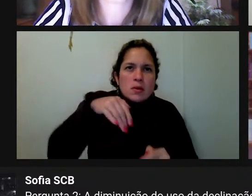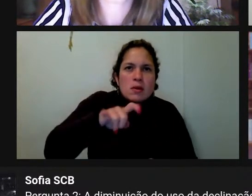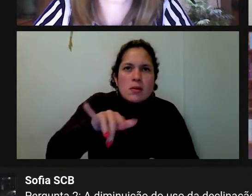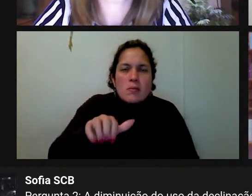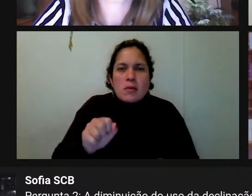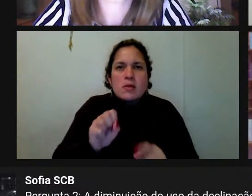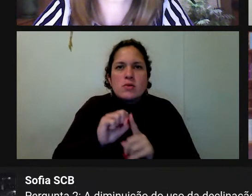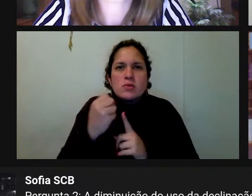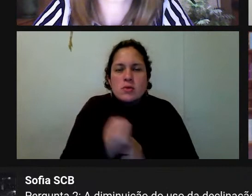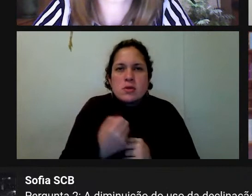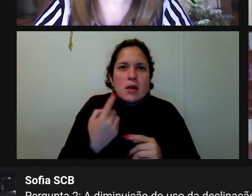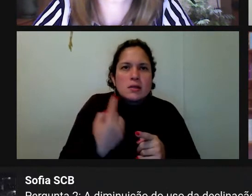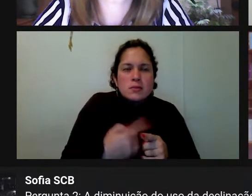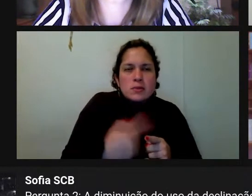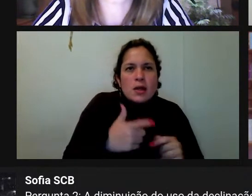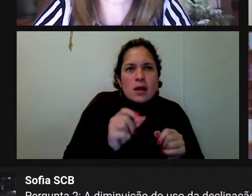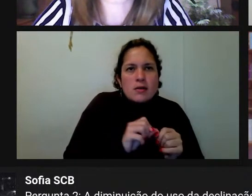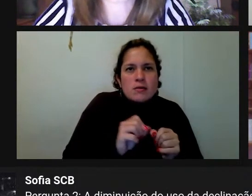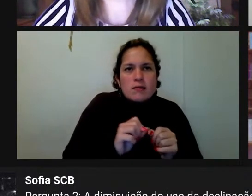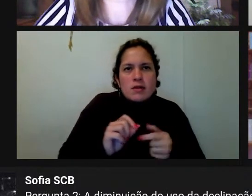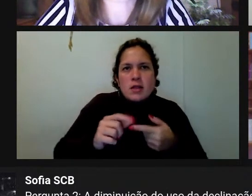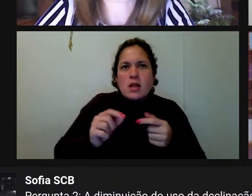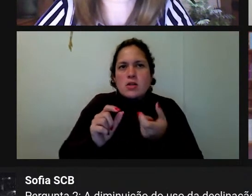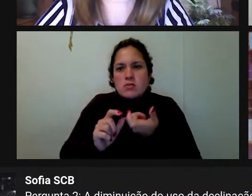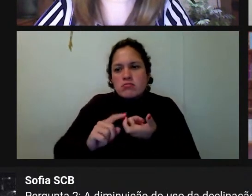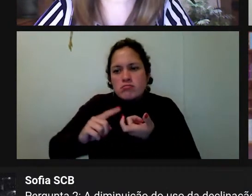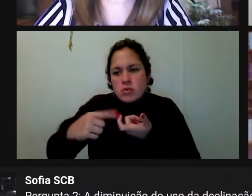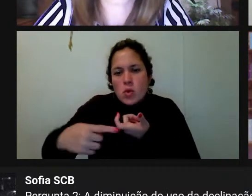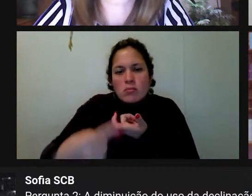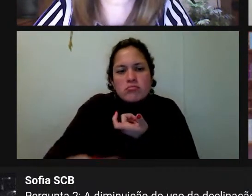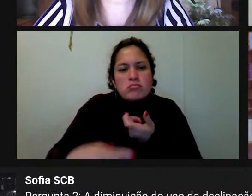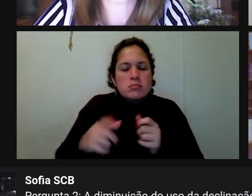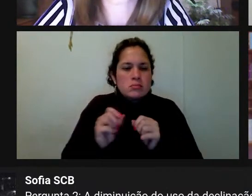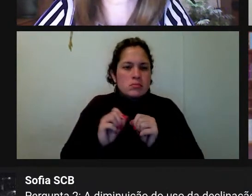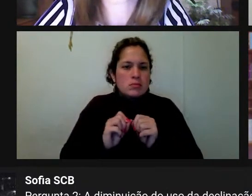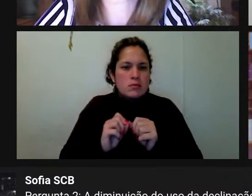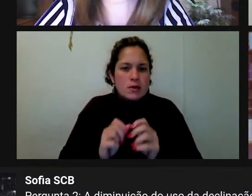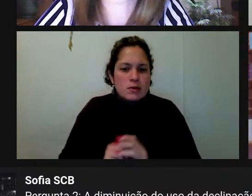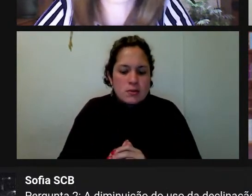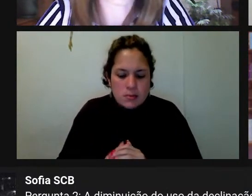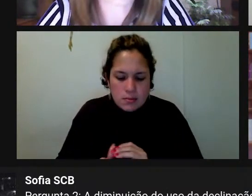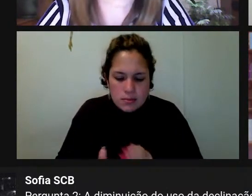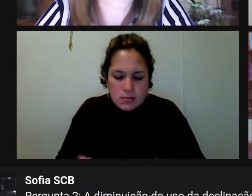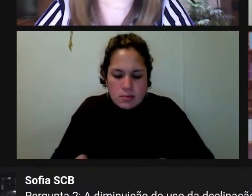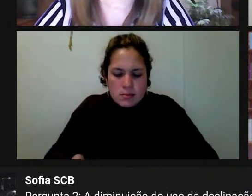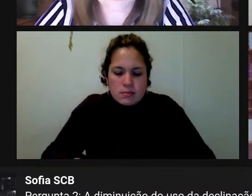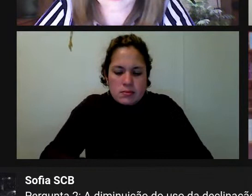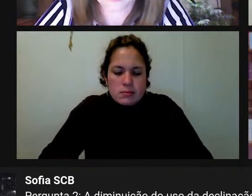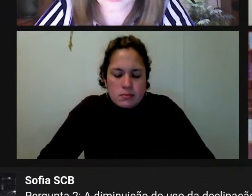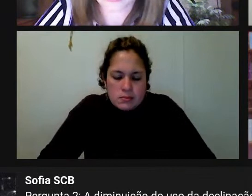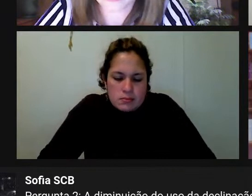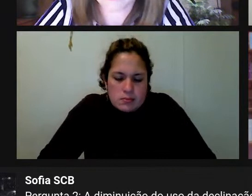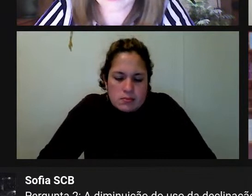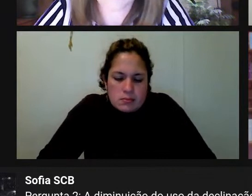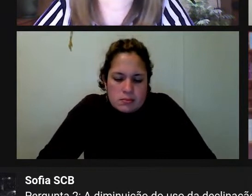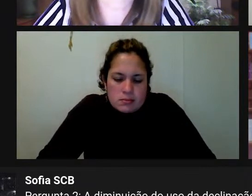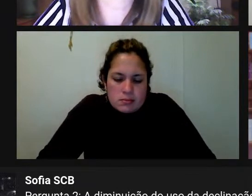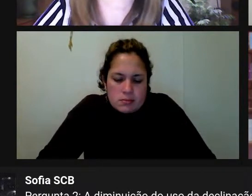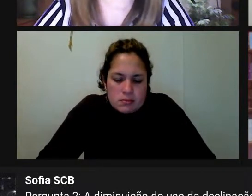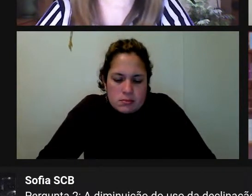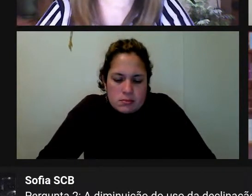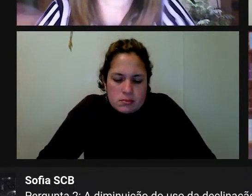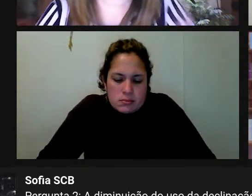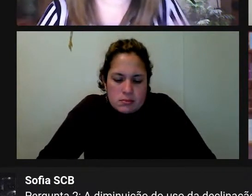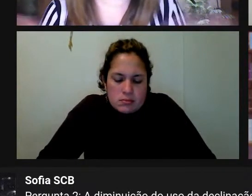sobrenomes não vão se declinar. I pamiętajmy też, że może jest w ogóle jakaś taka szersza jeszcze tendencja